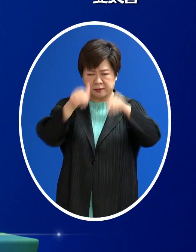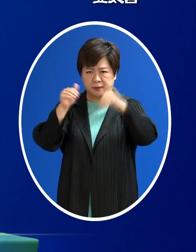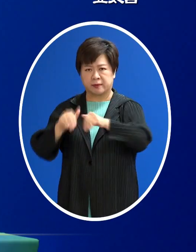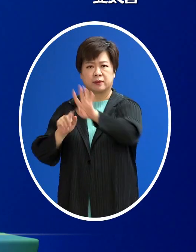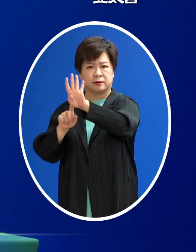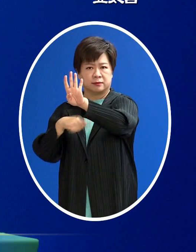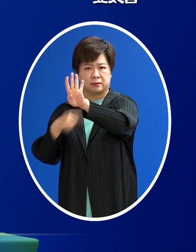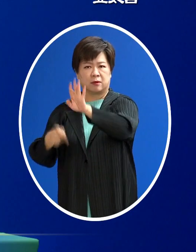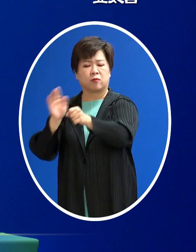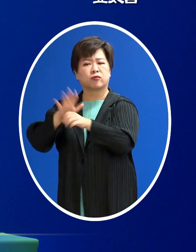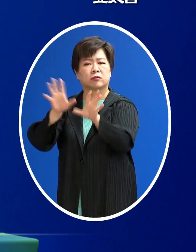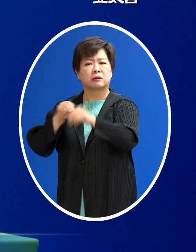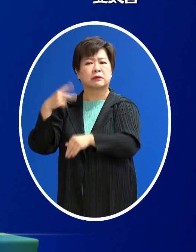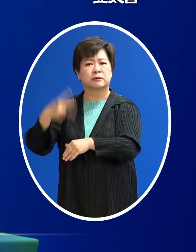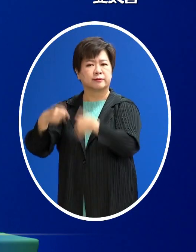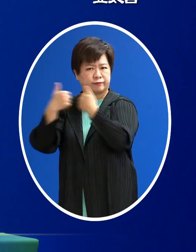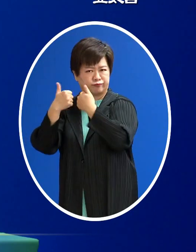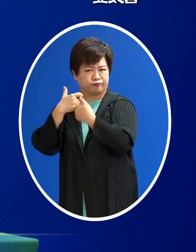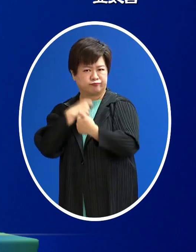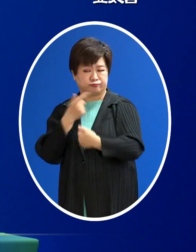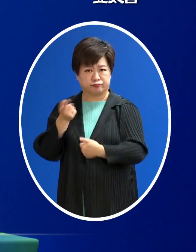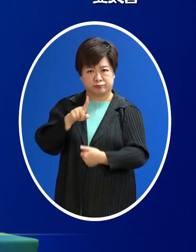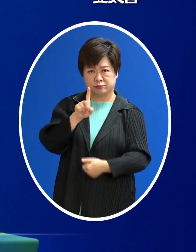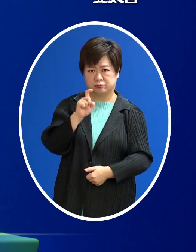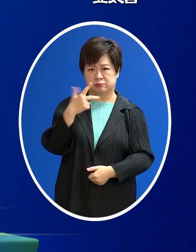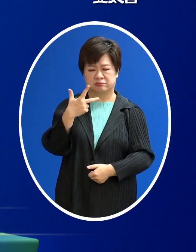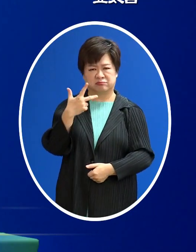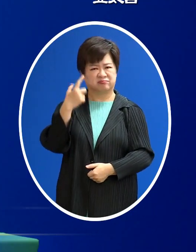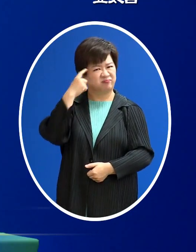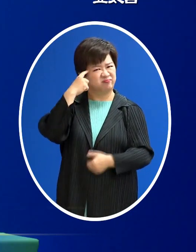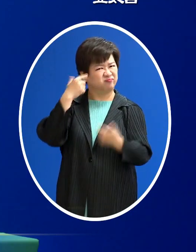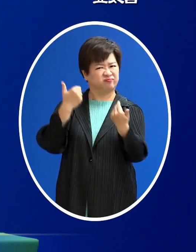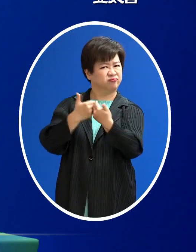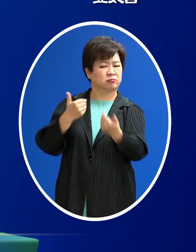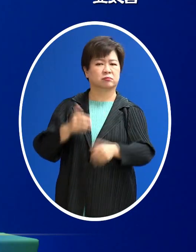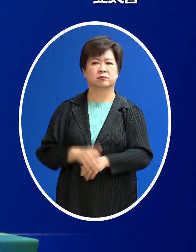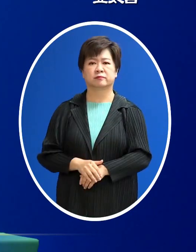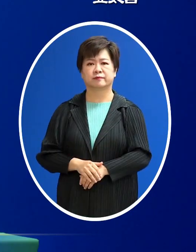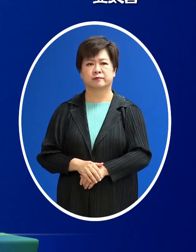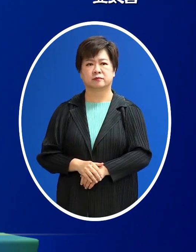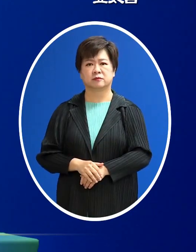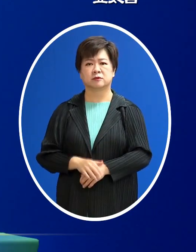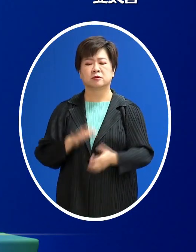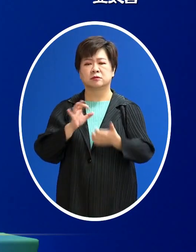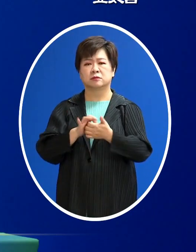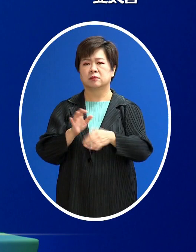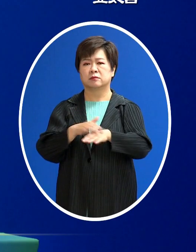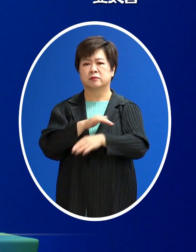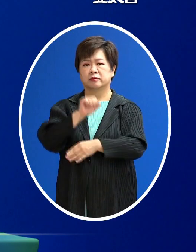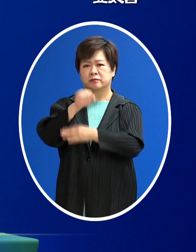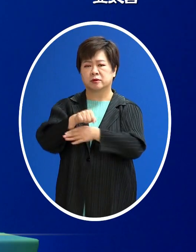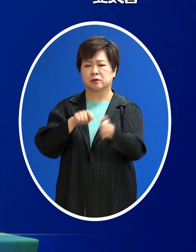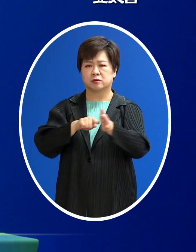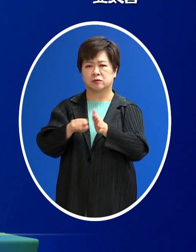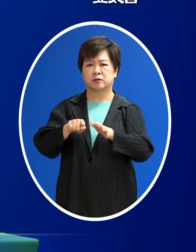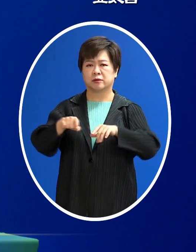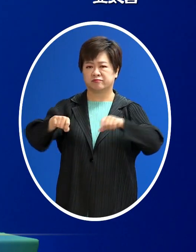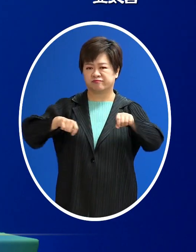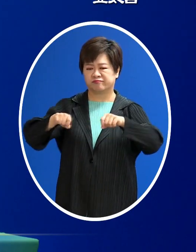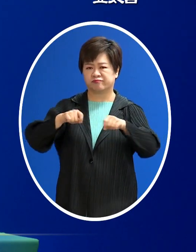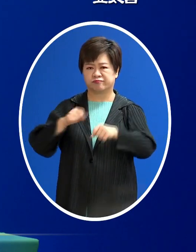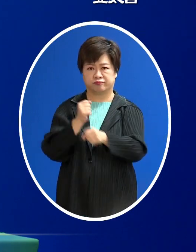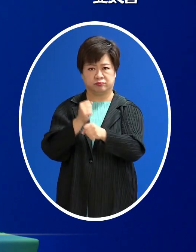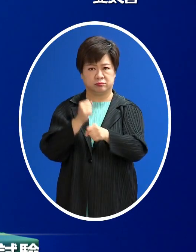4人是补件在意，有17人是不同意通过，所以不会核准专案制造。但是因为